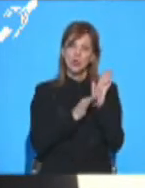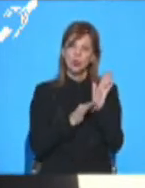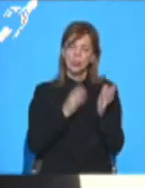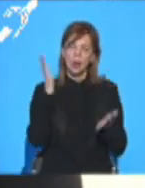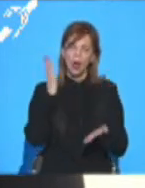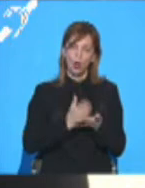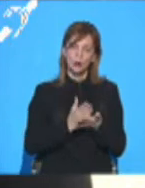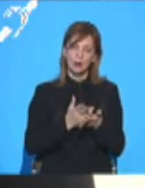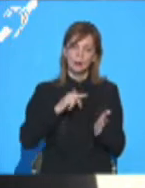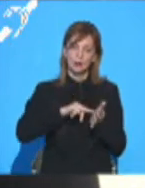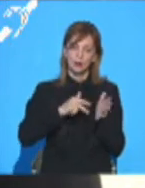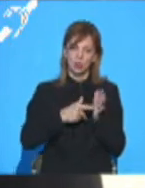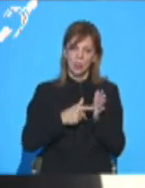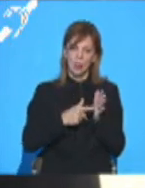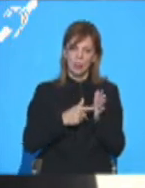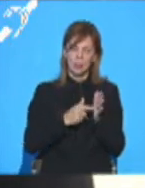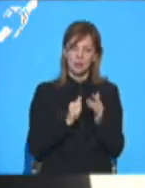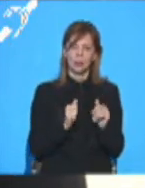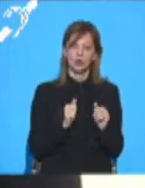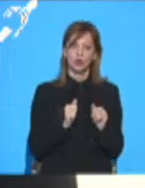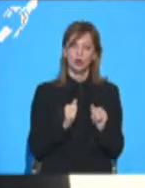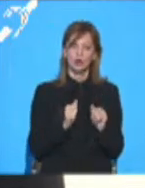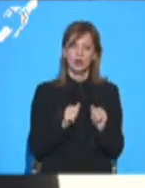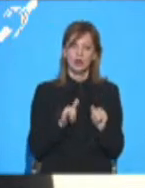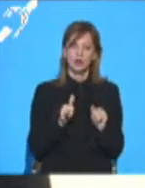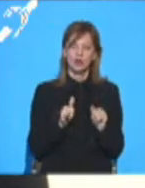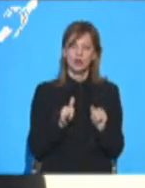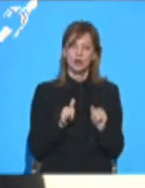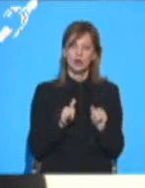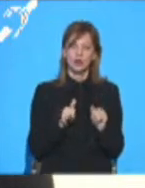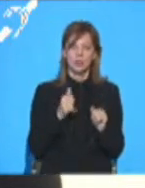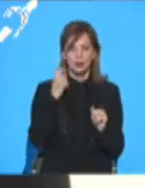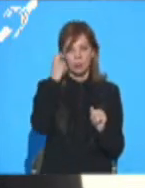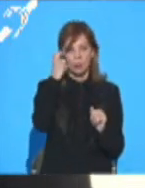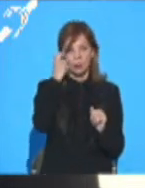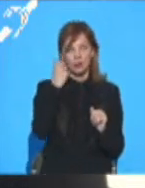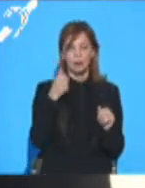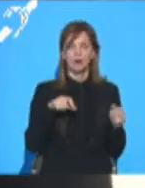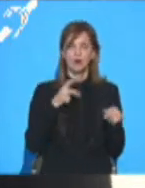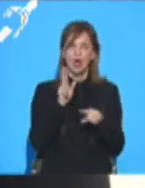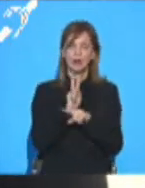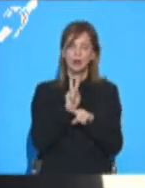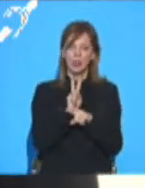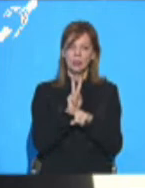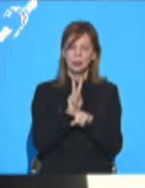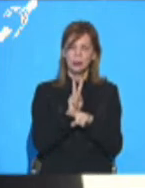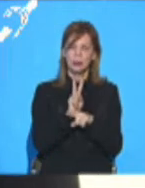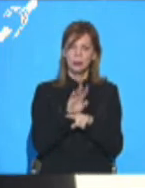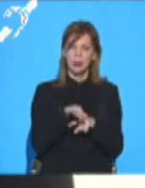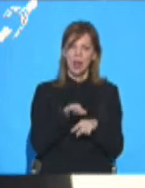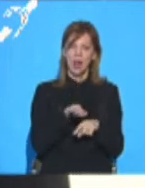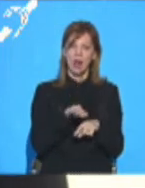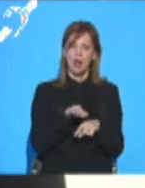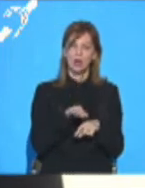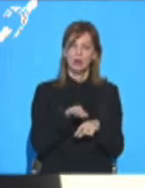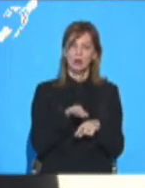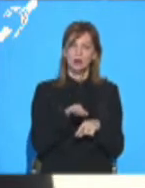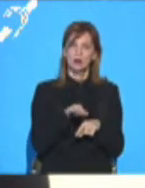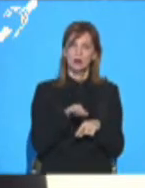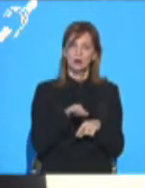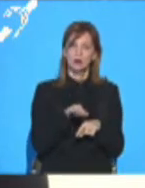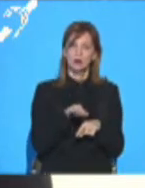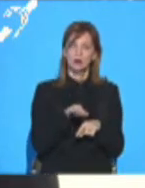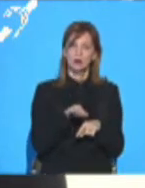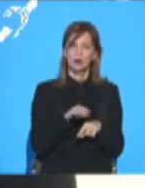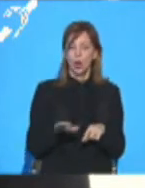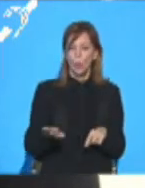de organizatori, indicațiile forțelor de ordine, să acorde o atenție sporită bunurilor personale și